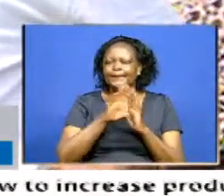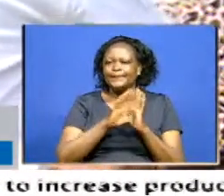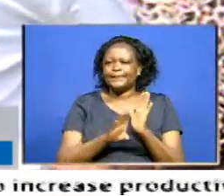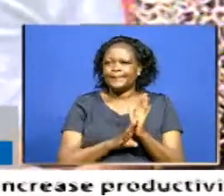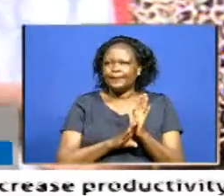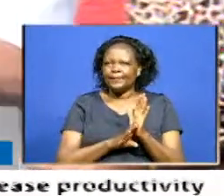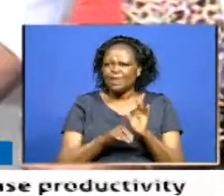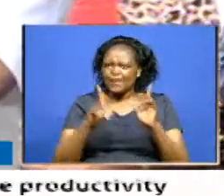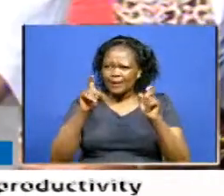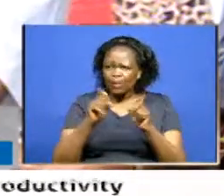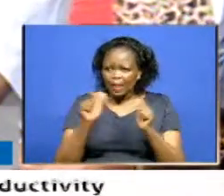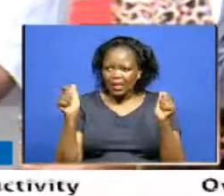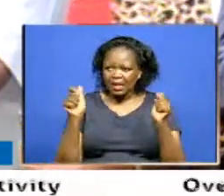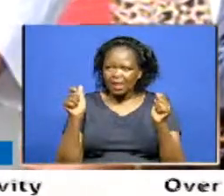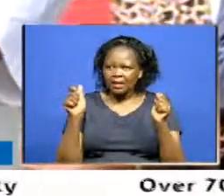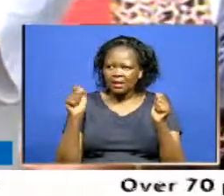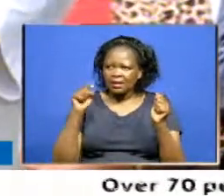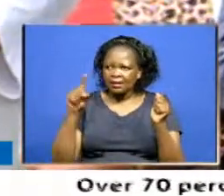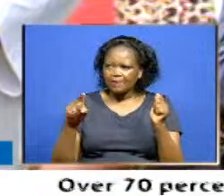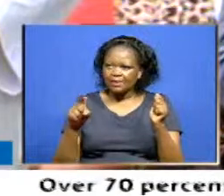Umepata picha?